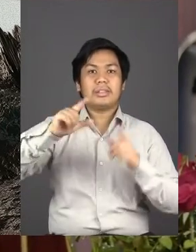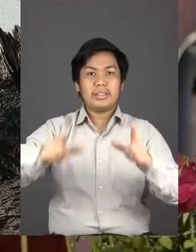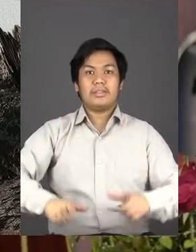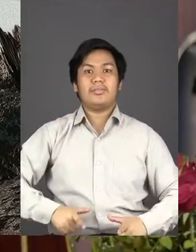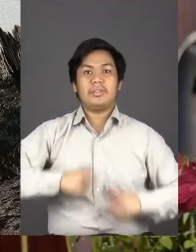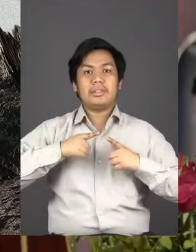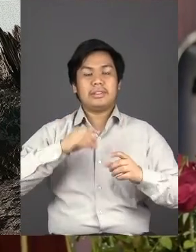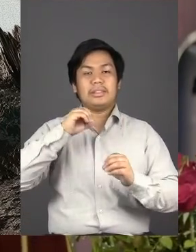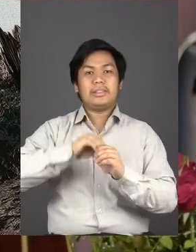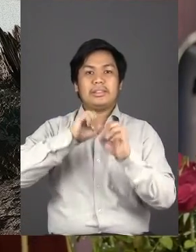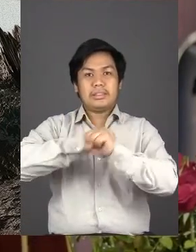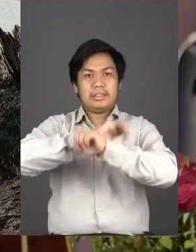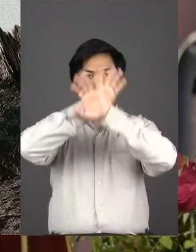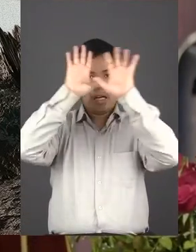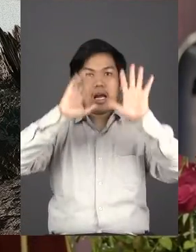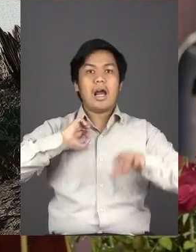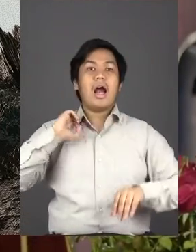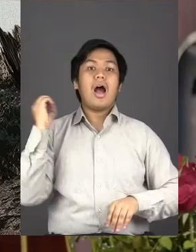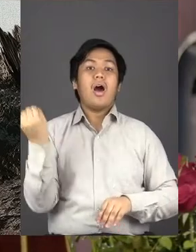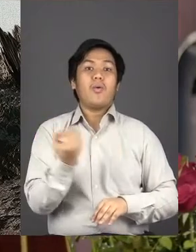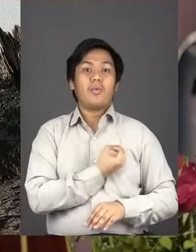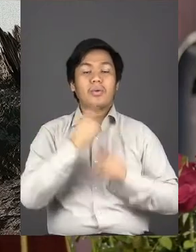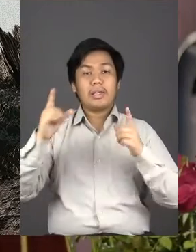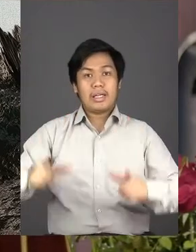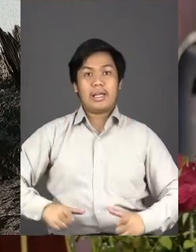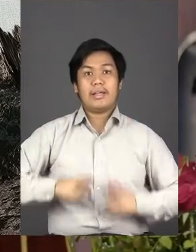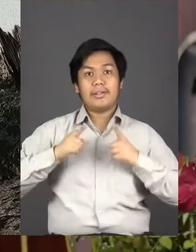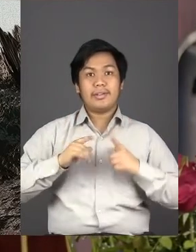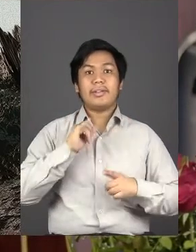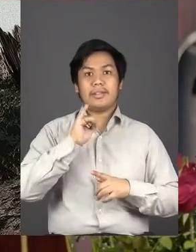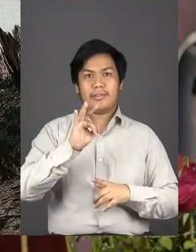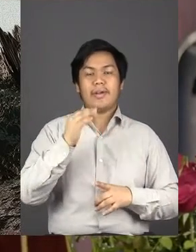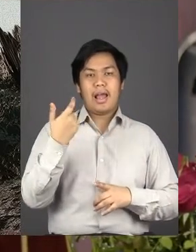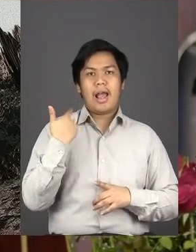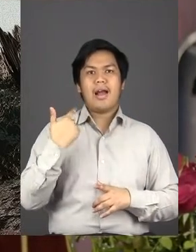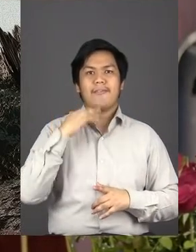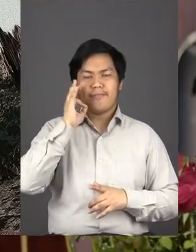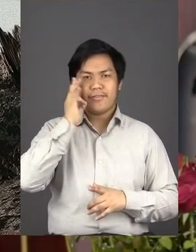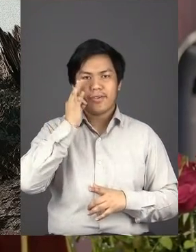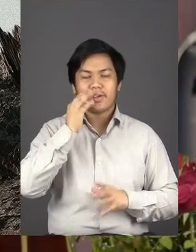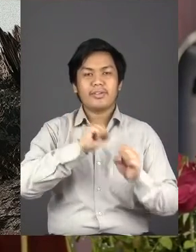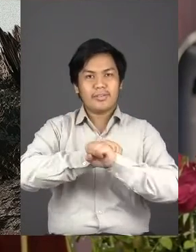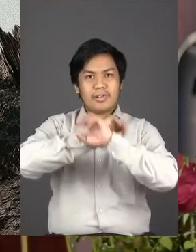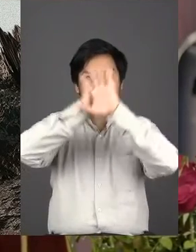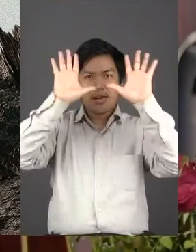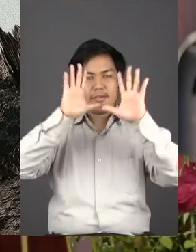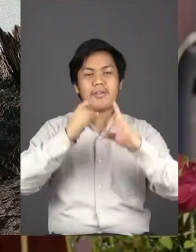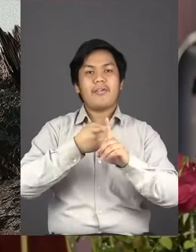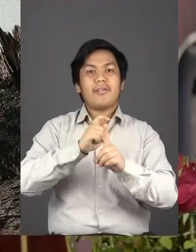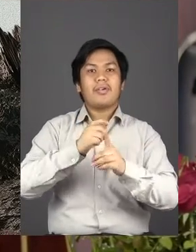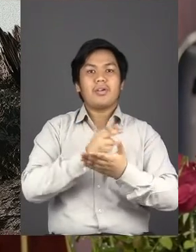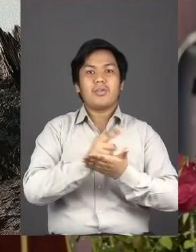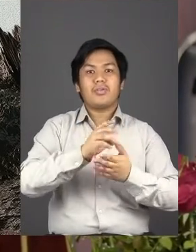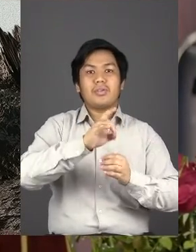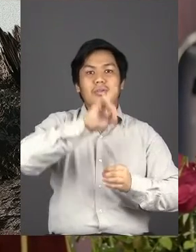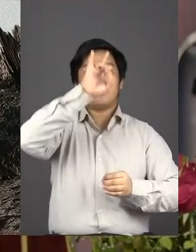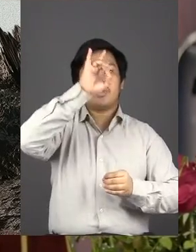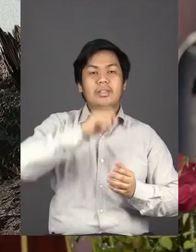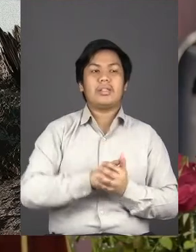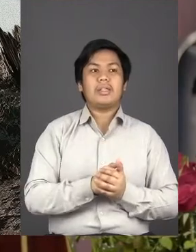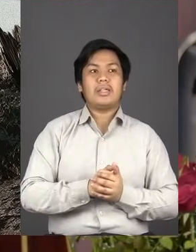liwanag, yung buhay natin mismo, kung tayo nga ay may bunga ng liwanag, bunga ng Espiritu ng Diyos, ay